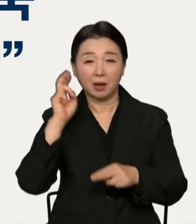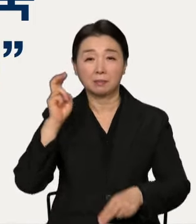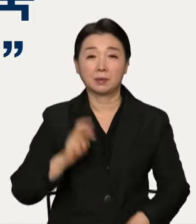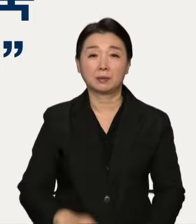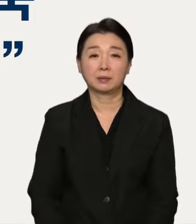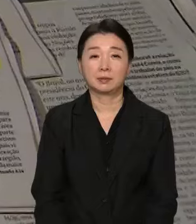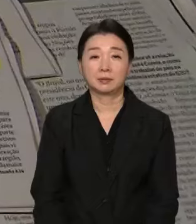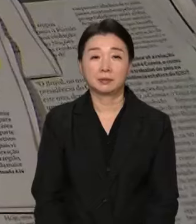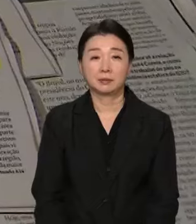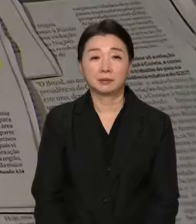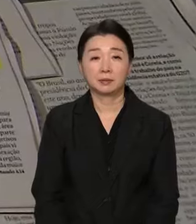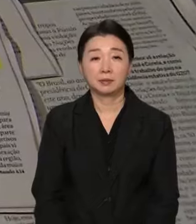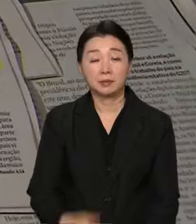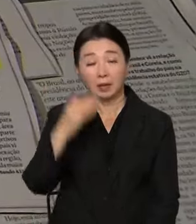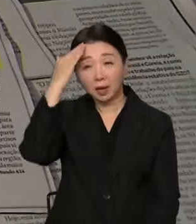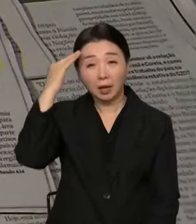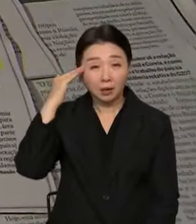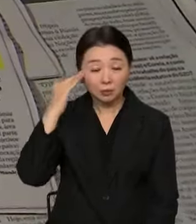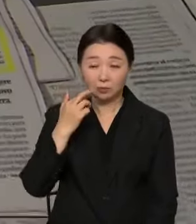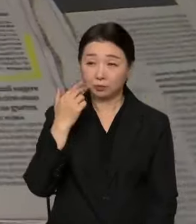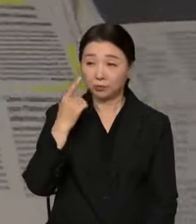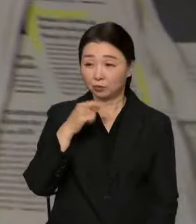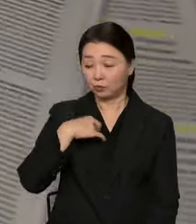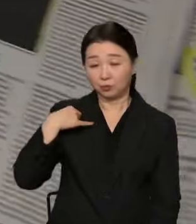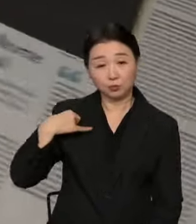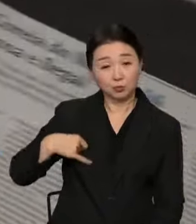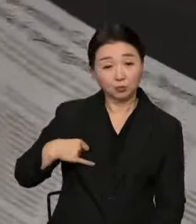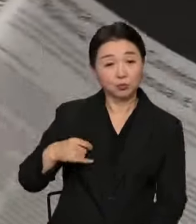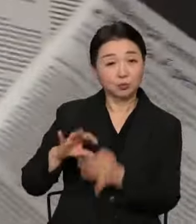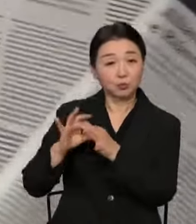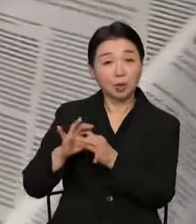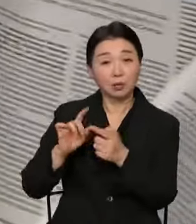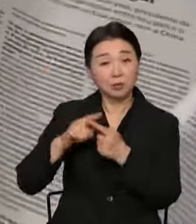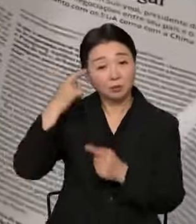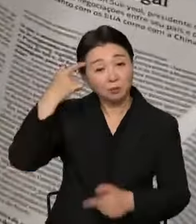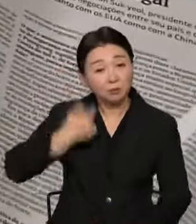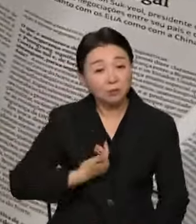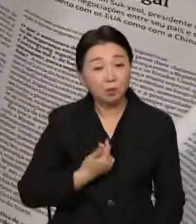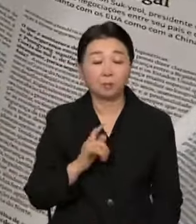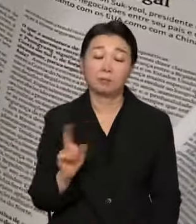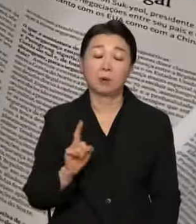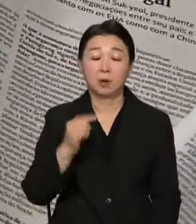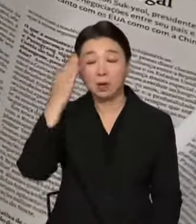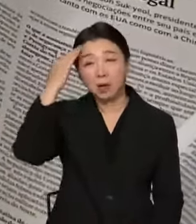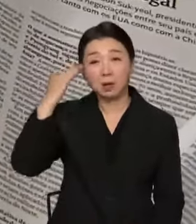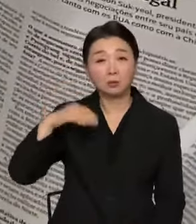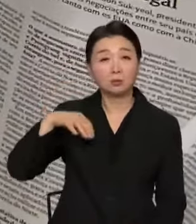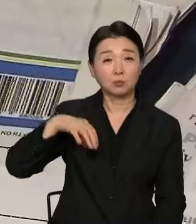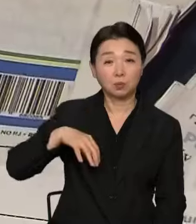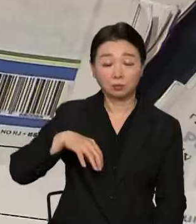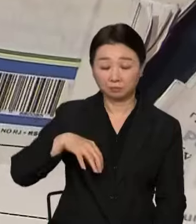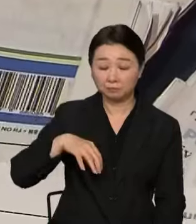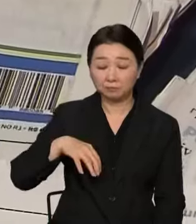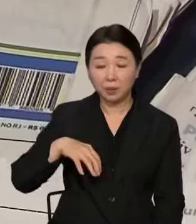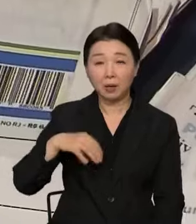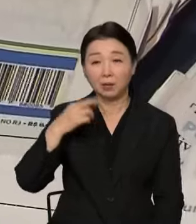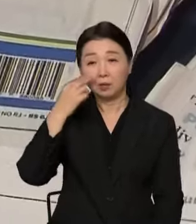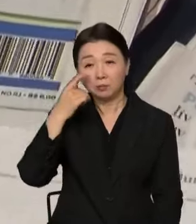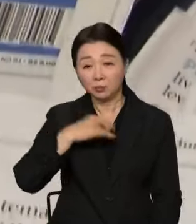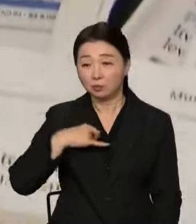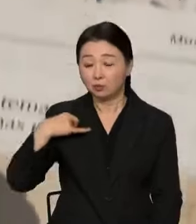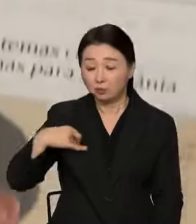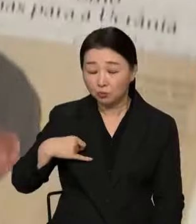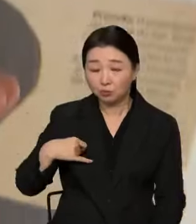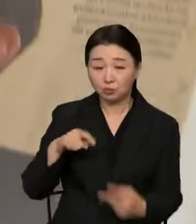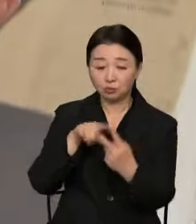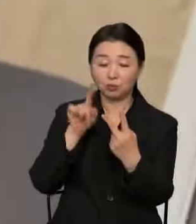비판했습니다. 우리나라와 미국, 중국과의 관계를 묻는 질문엔 한국에 있어 양국은 둘 중 하나를